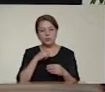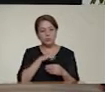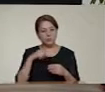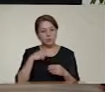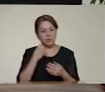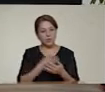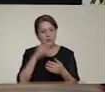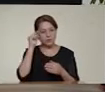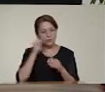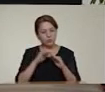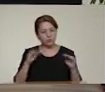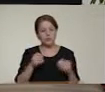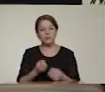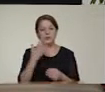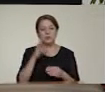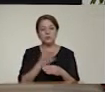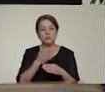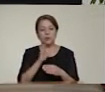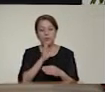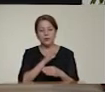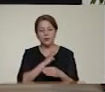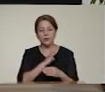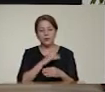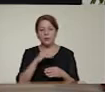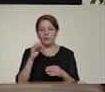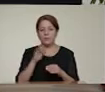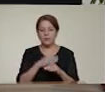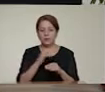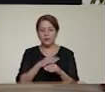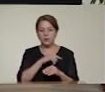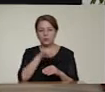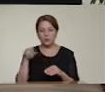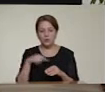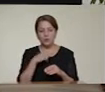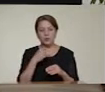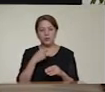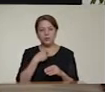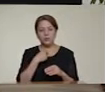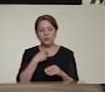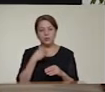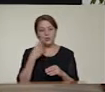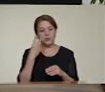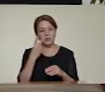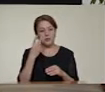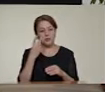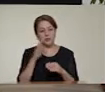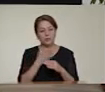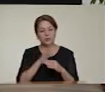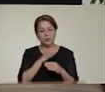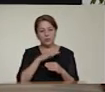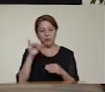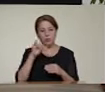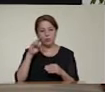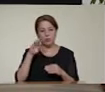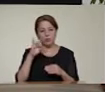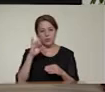o'quvchilar necha xil bo'lar edi? Barakalla, tovushlar 2 xil bo'lar edi. Unli tovushlar va